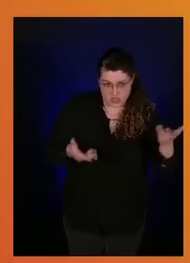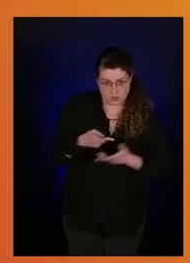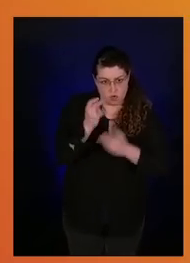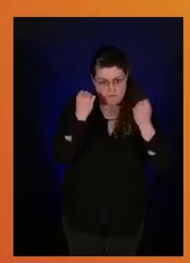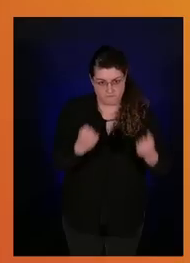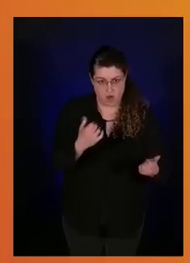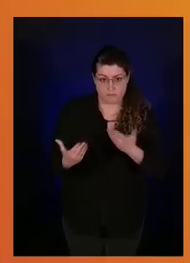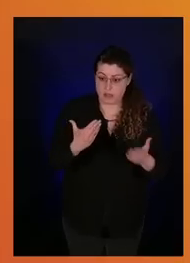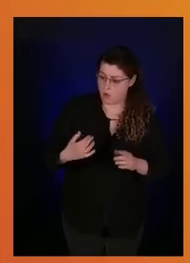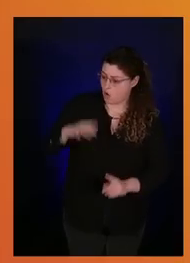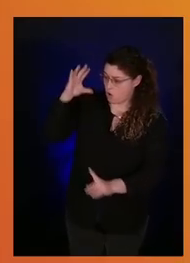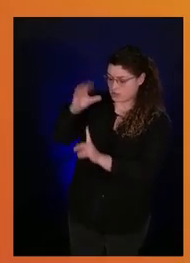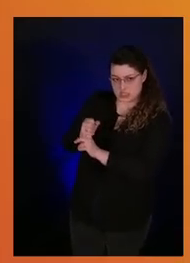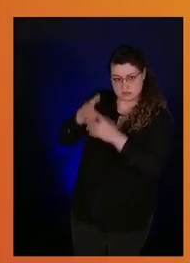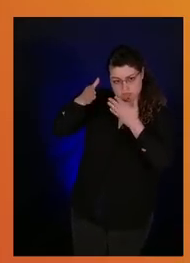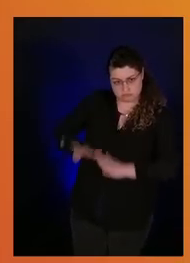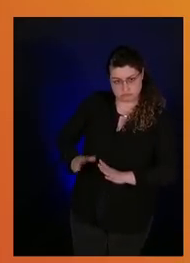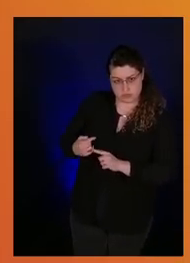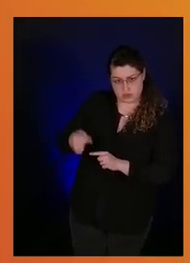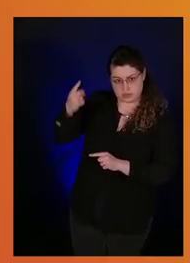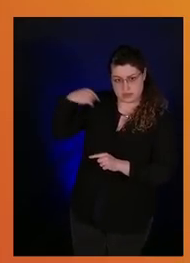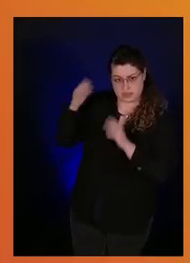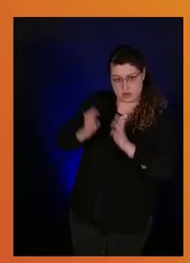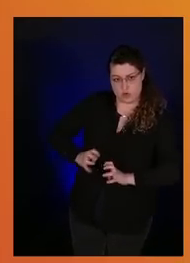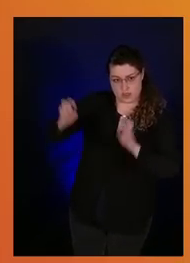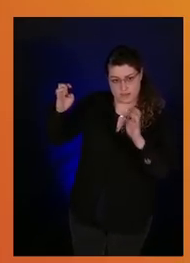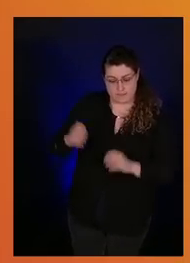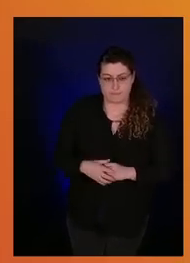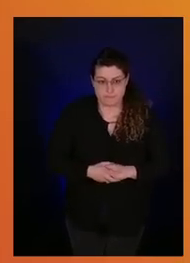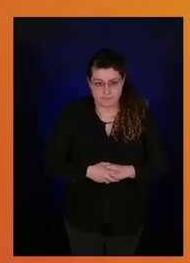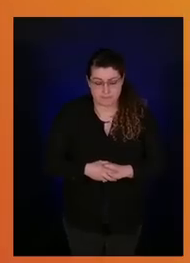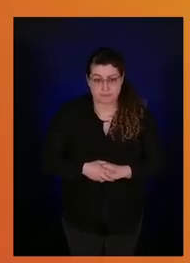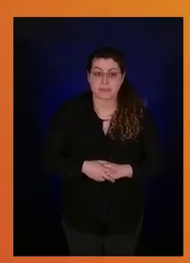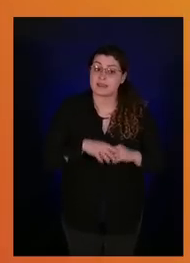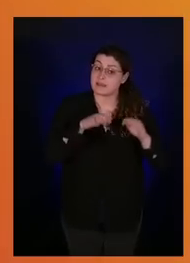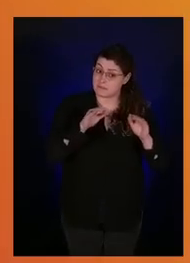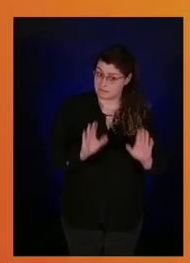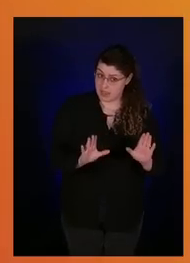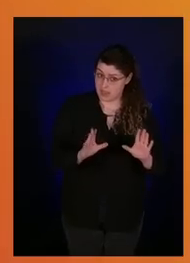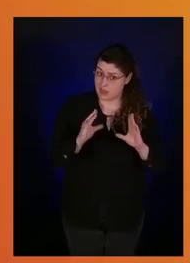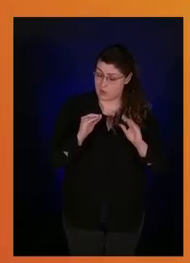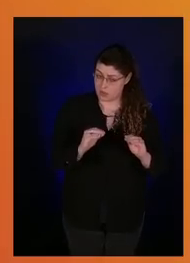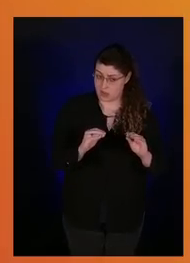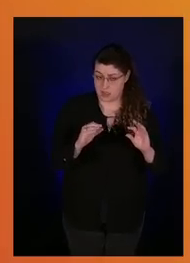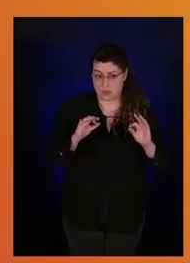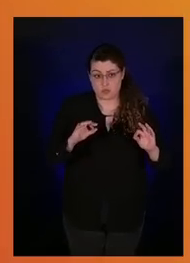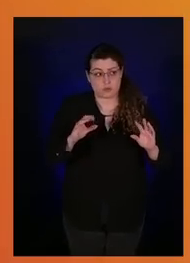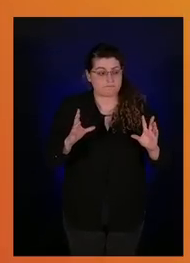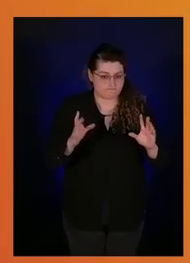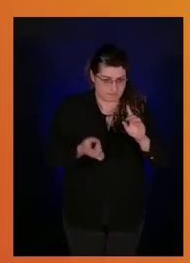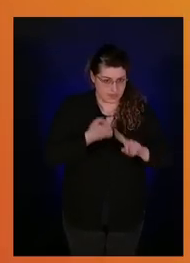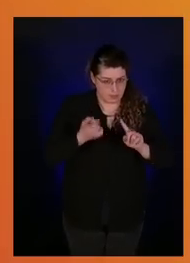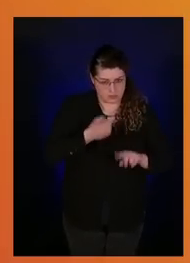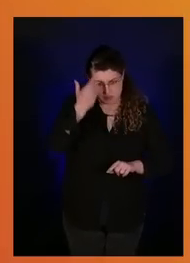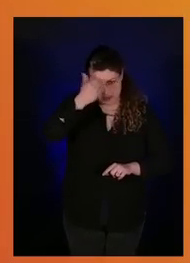conformément à l'objectif que nous étions fixé lors de notre dernier congrès. Cependant, il est également important de noter que